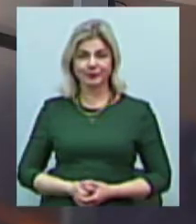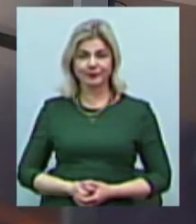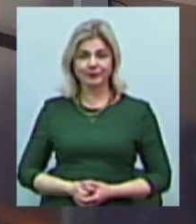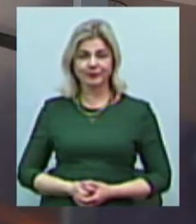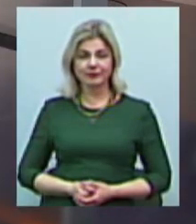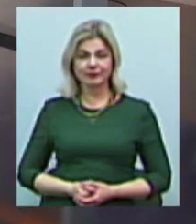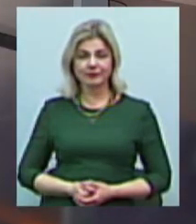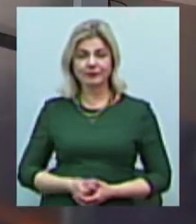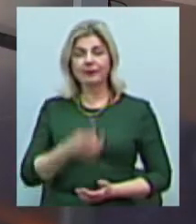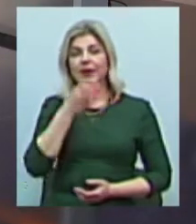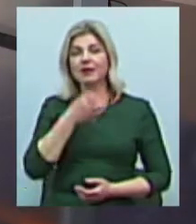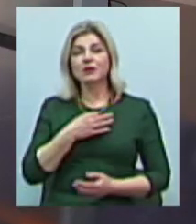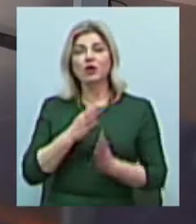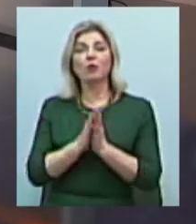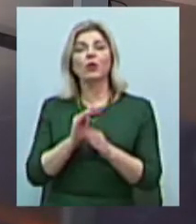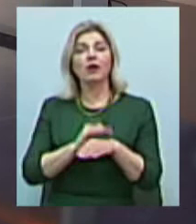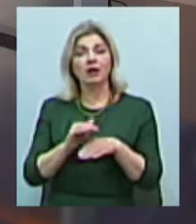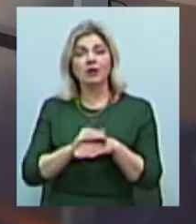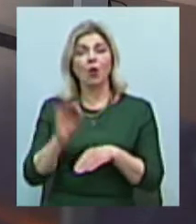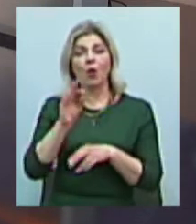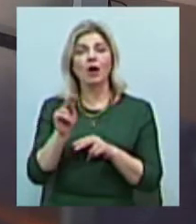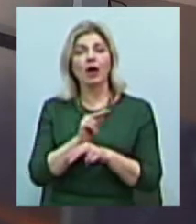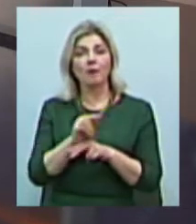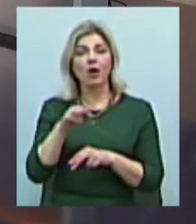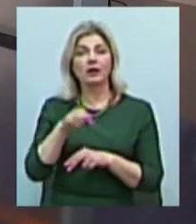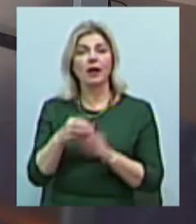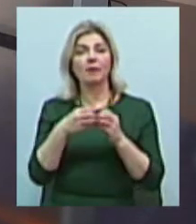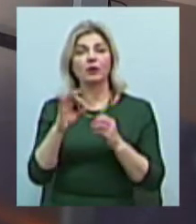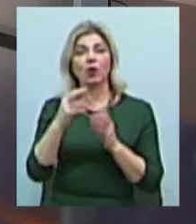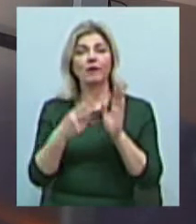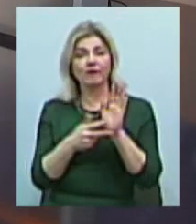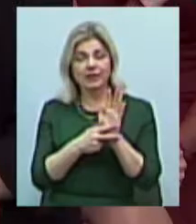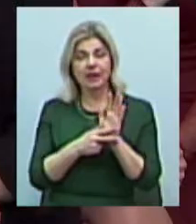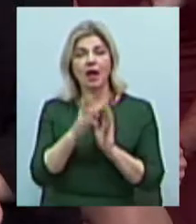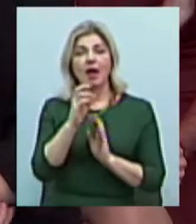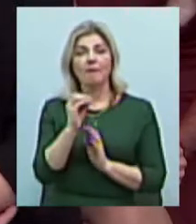дякую. Розкажіть, будь ласка, про ремонт Т-1508